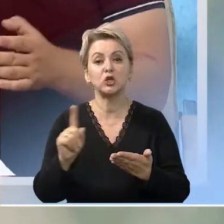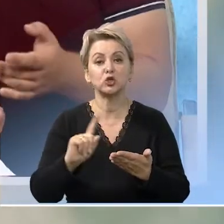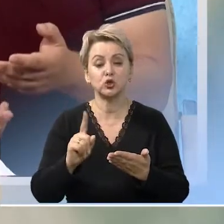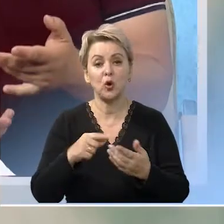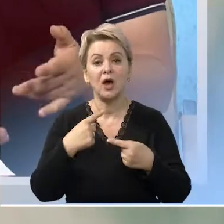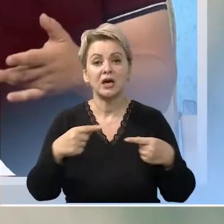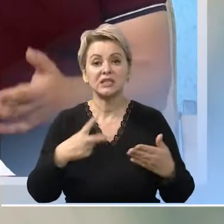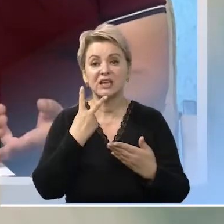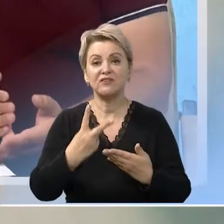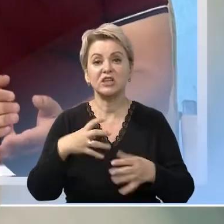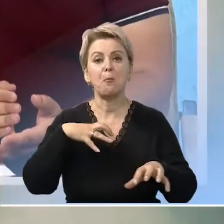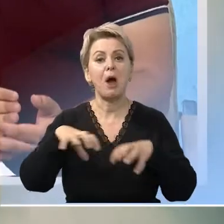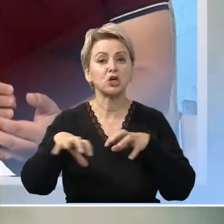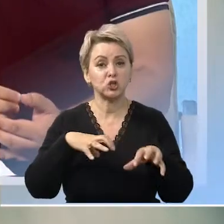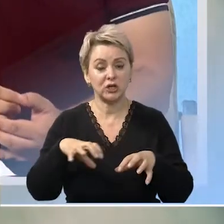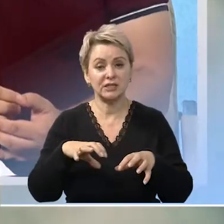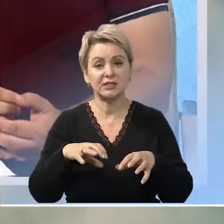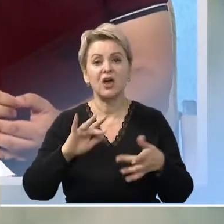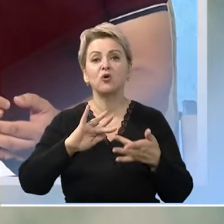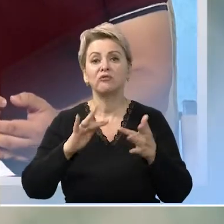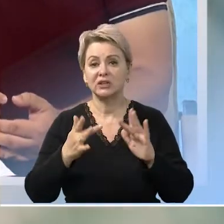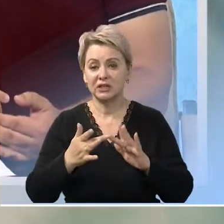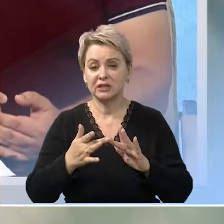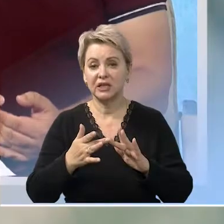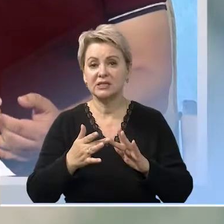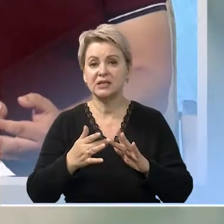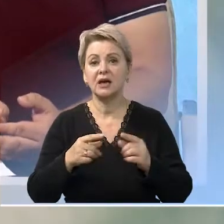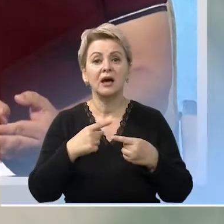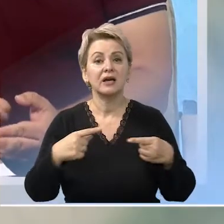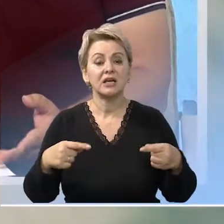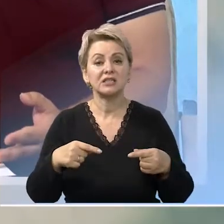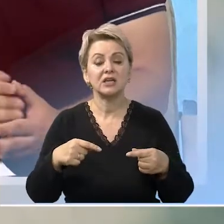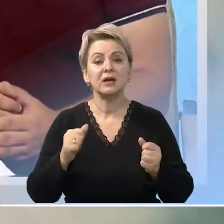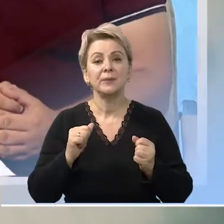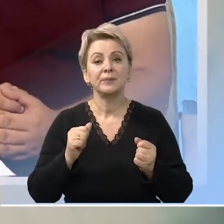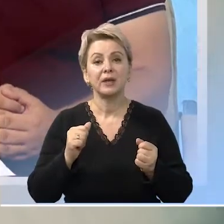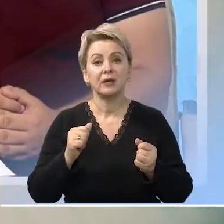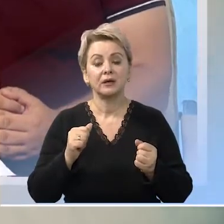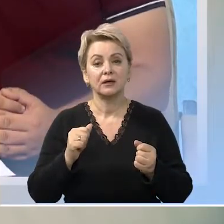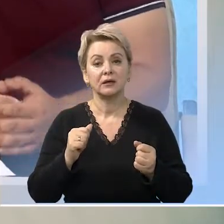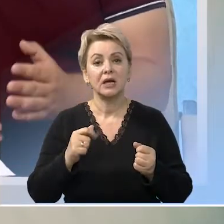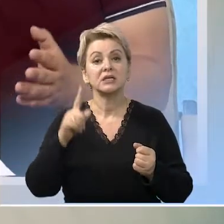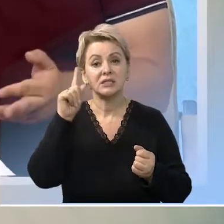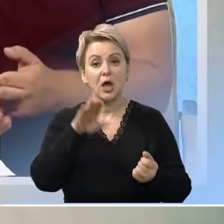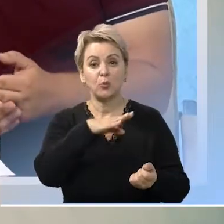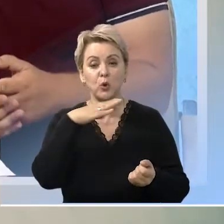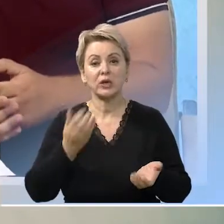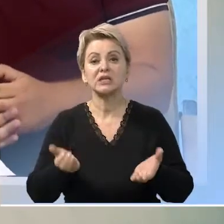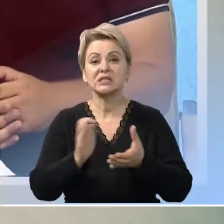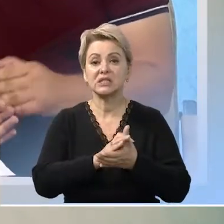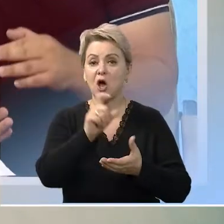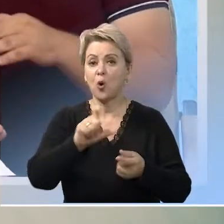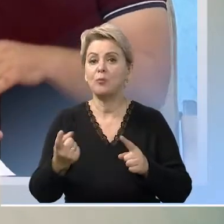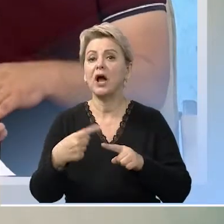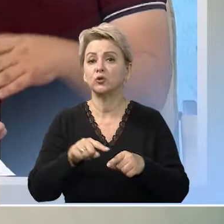что про разные виды мошенничеств в интернете, так скажем, да, с помощью IT-технологий, знаю много